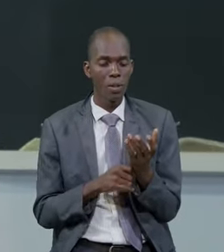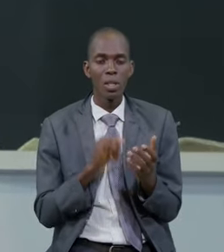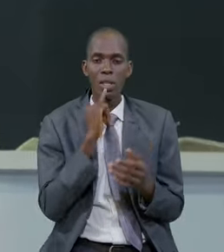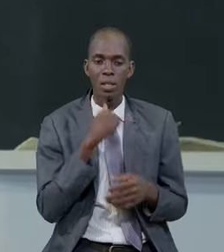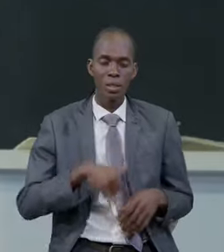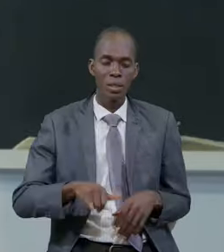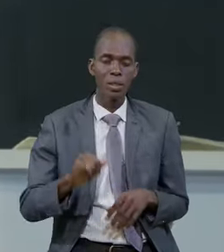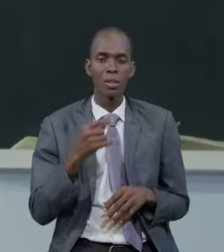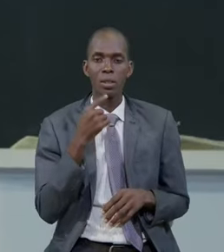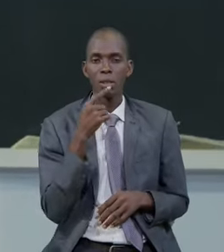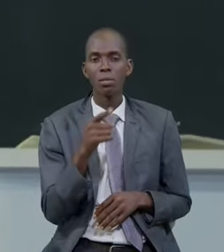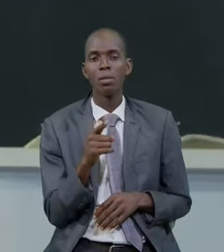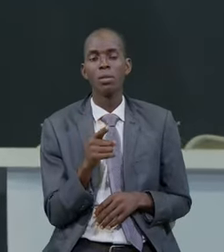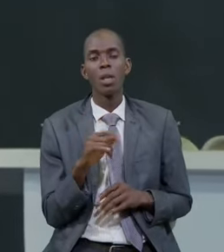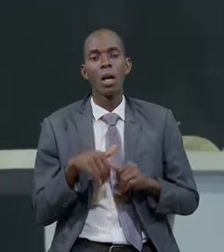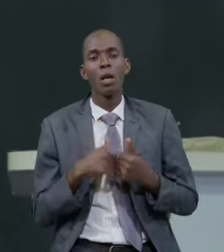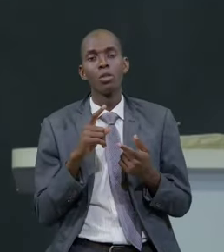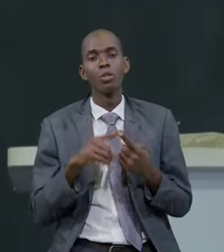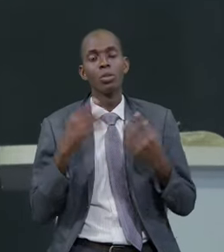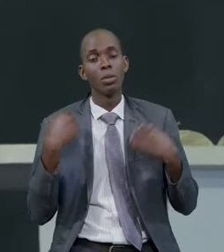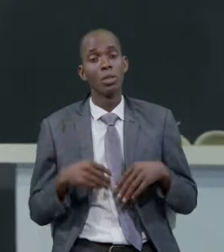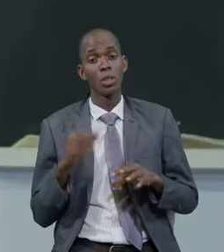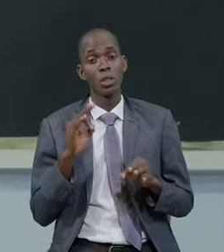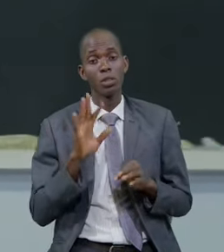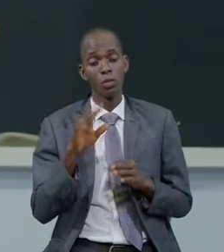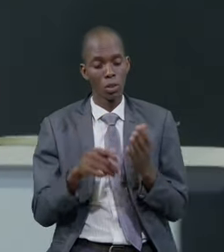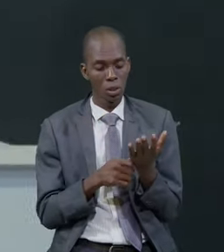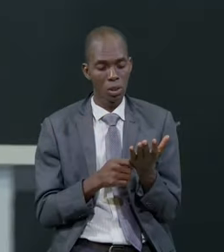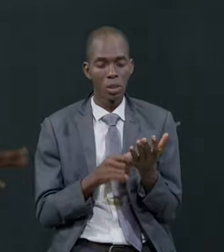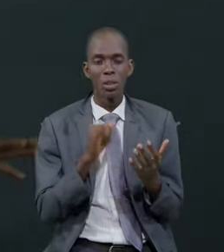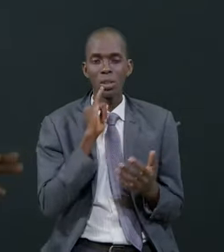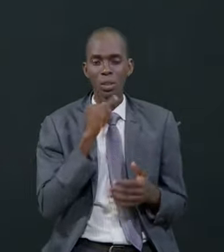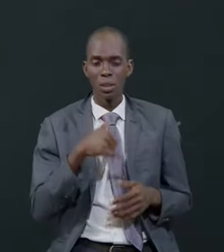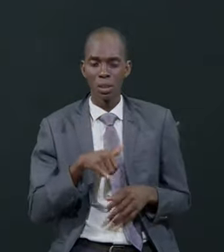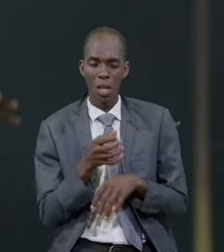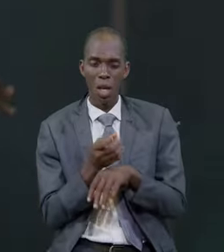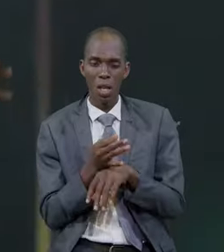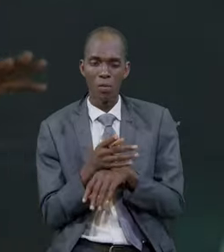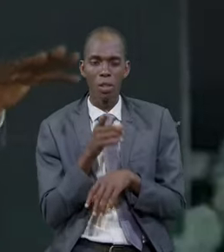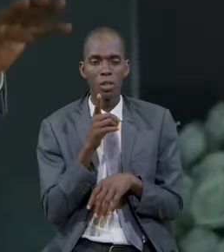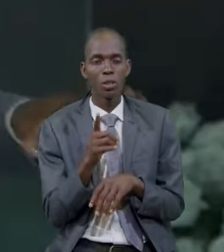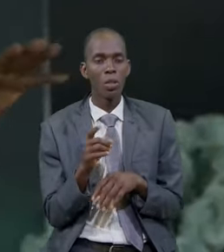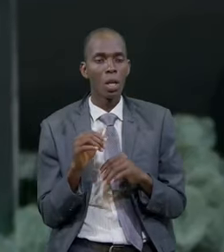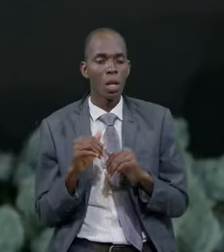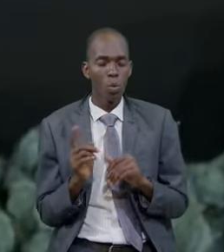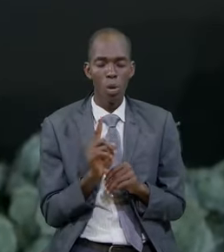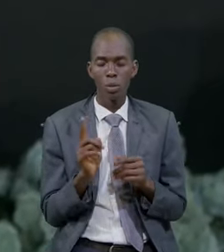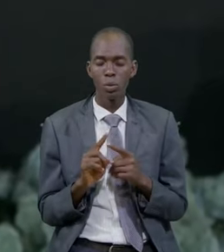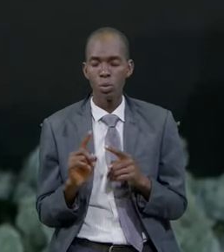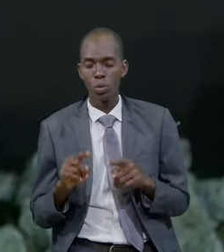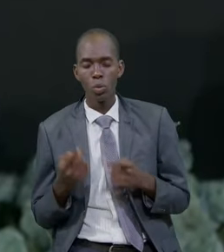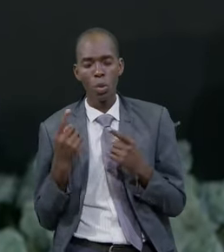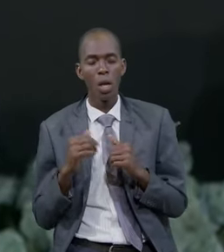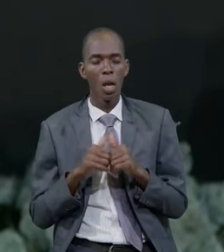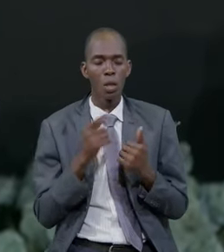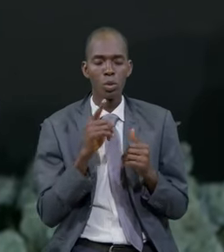comment tu t'habilles, si la chair te dicte la manière dont tu dois te comporter,